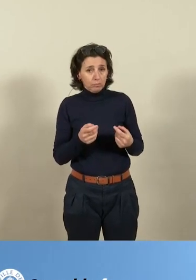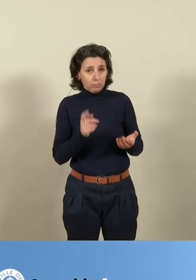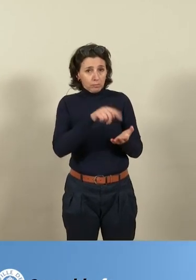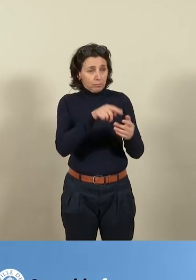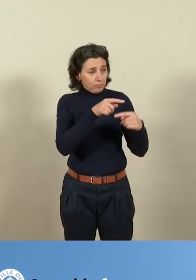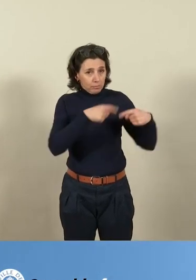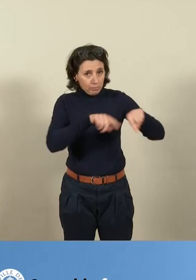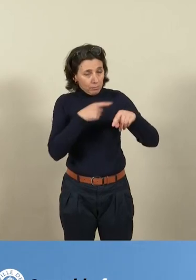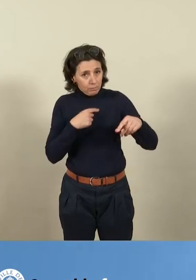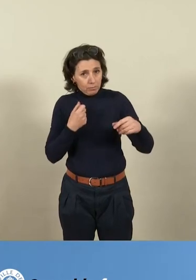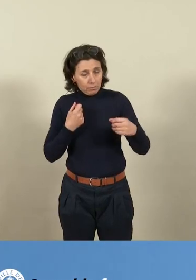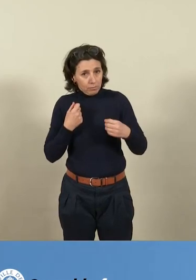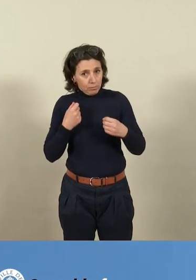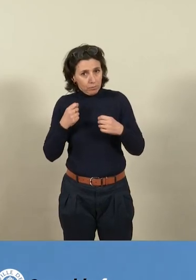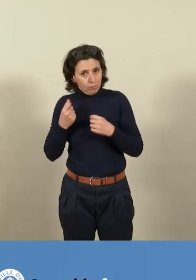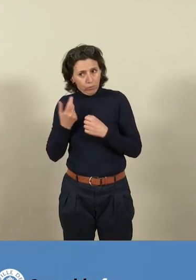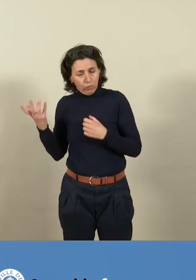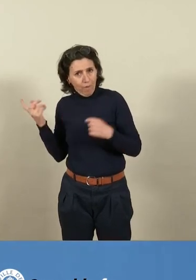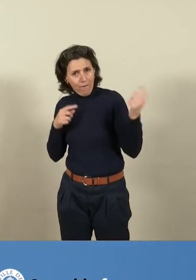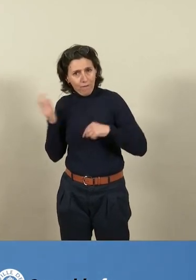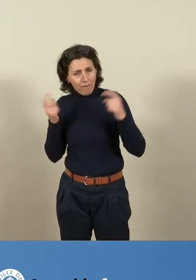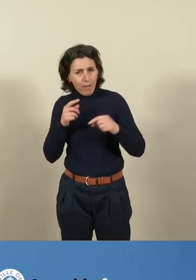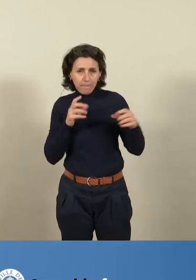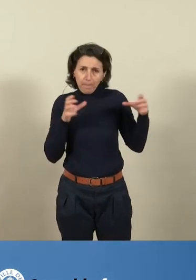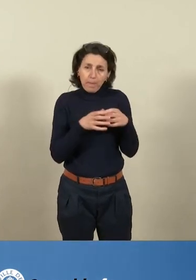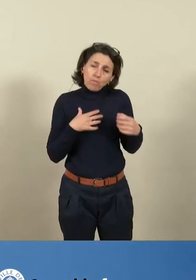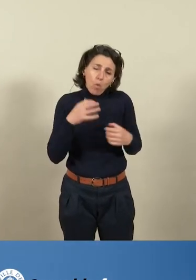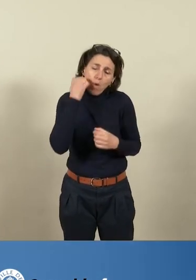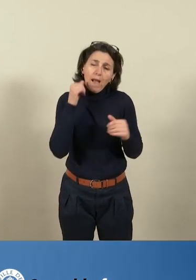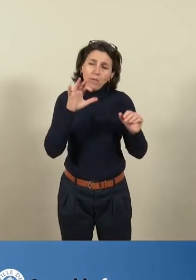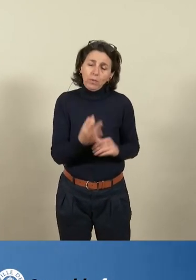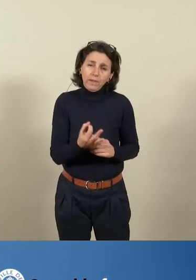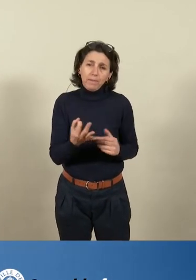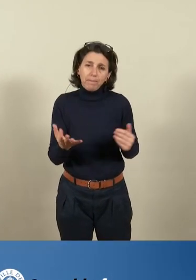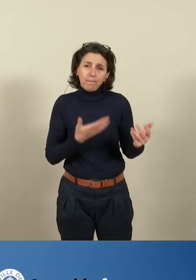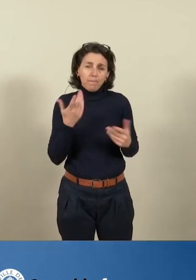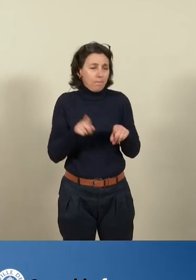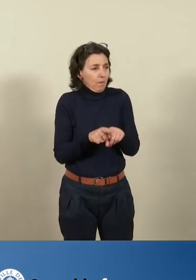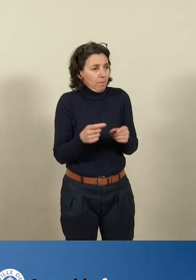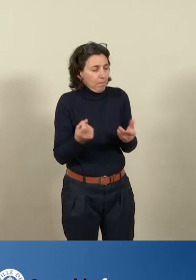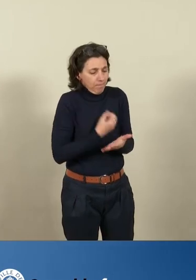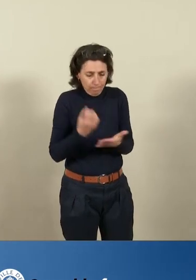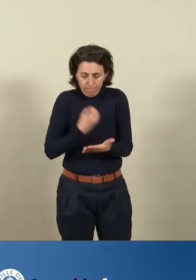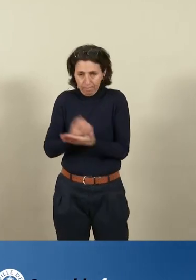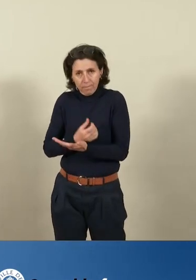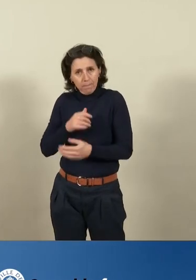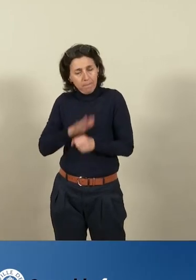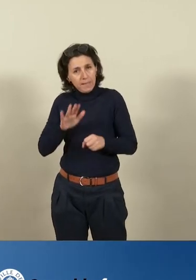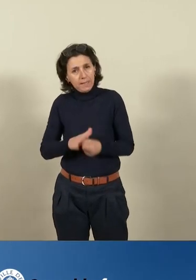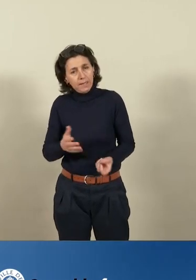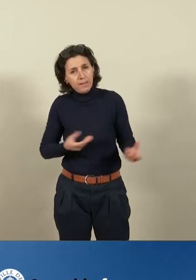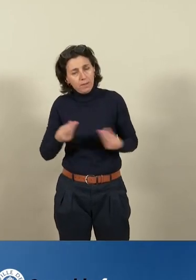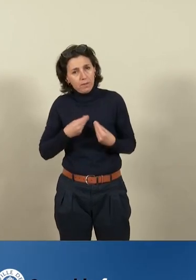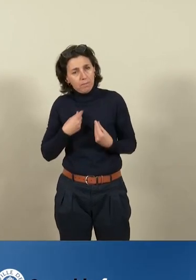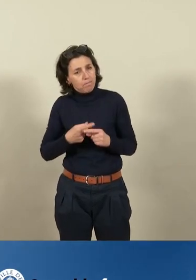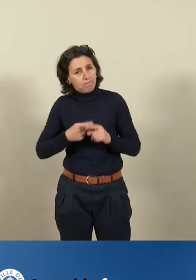et je regrette en premier lieu que euh bon on n' pas eu suffisamment d'éléments hein euh qui nous a enfin qui